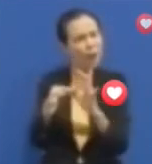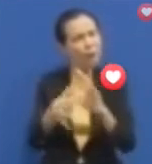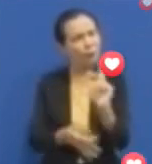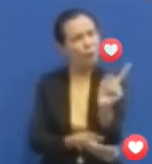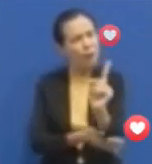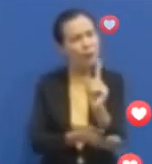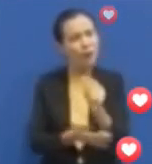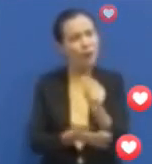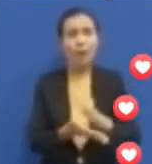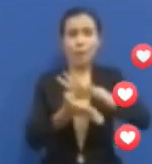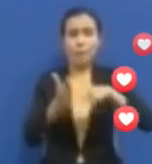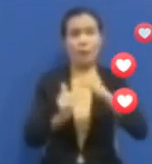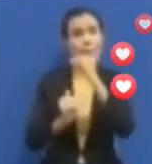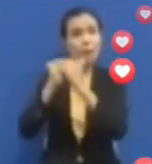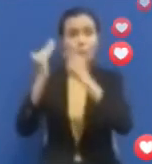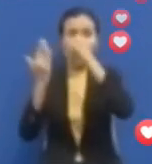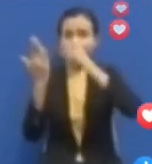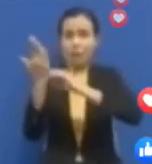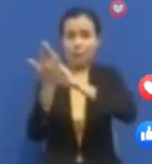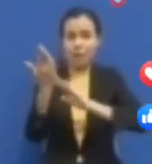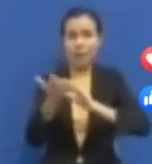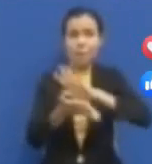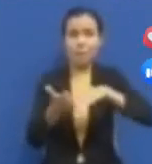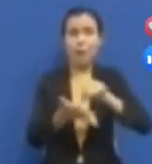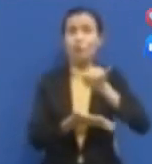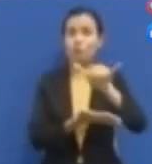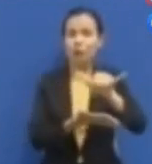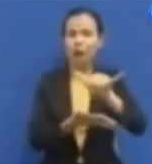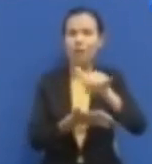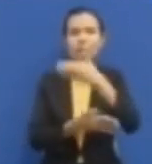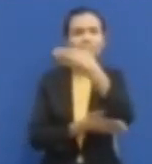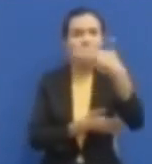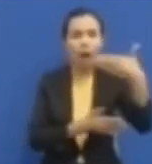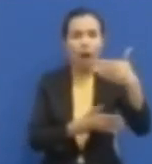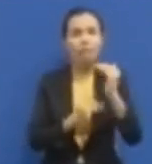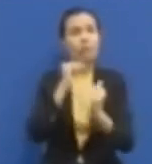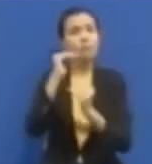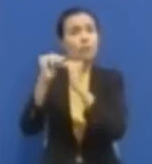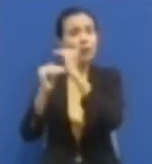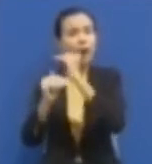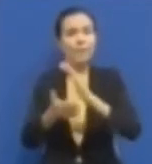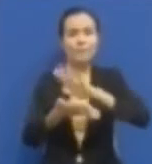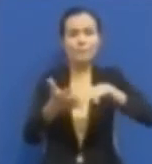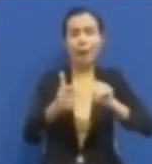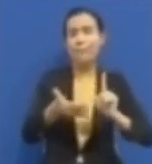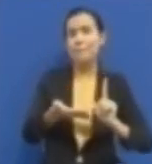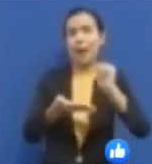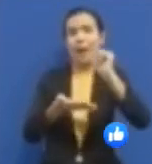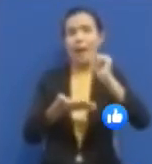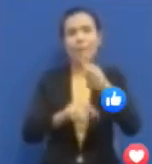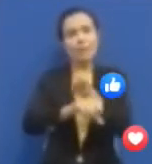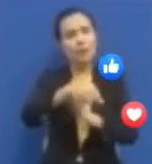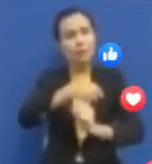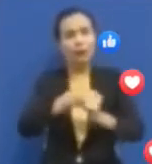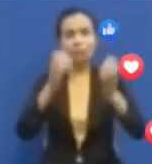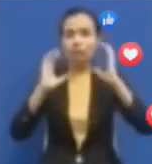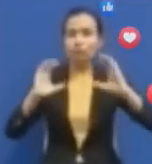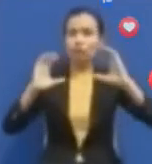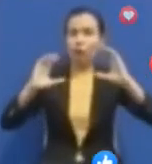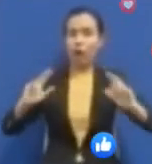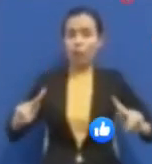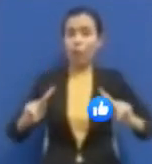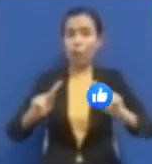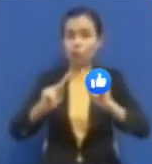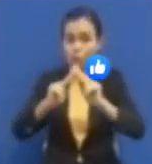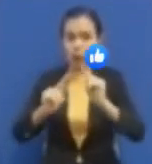แผนปฏิรูปประเทศกับยุทธศาสตร์ชาติซึ่งได้มีการพัฒนาต่อมามีแผนแม่บทมีแผนปฏิบัติราชการกระทรวงแ